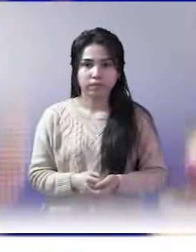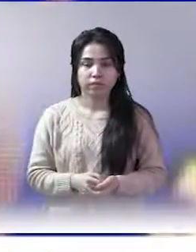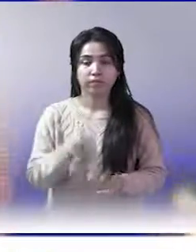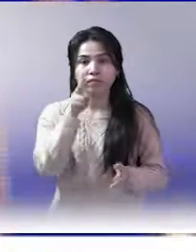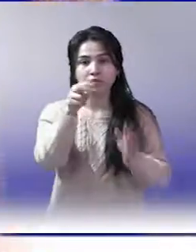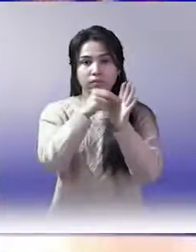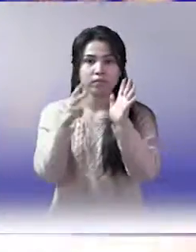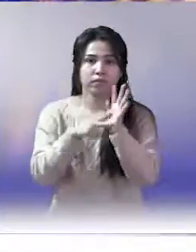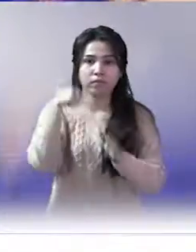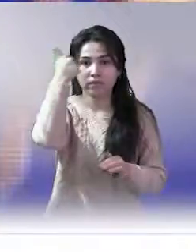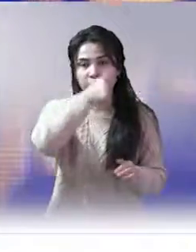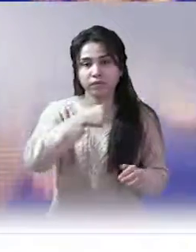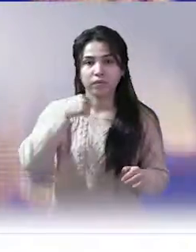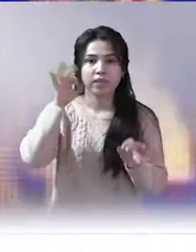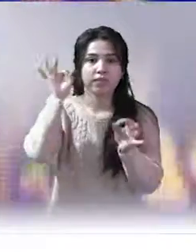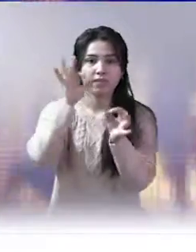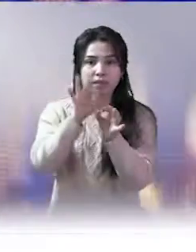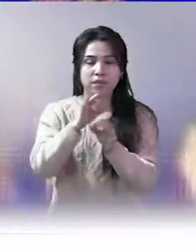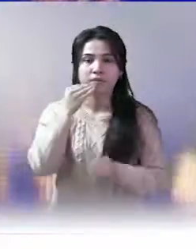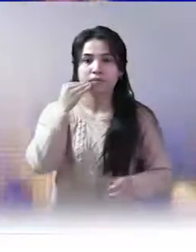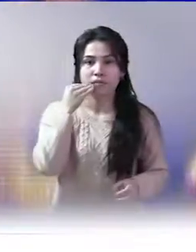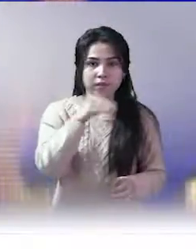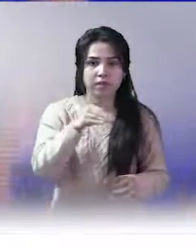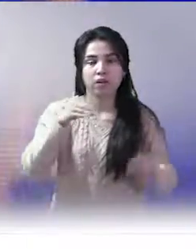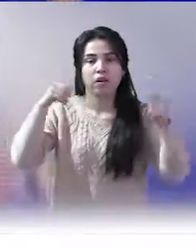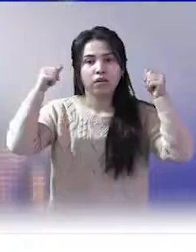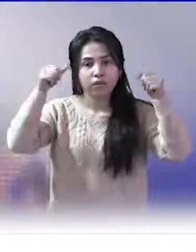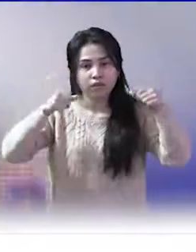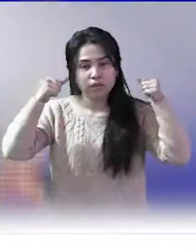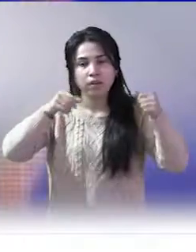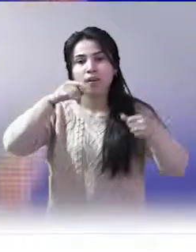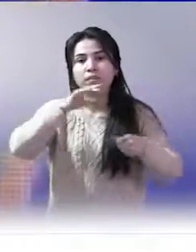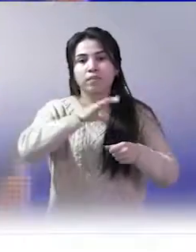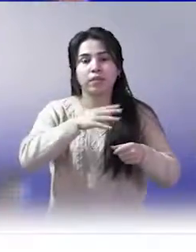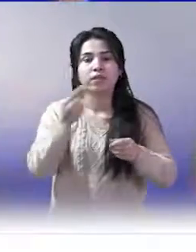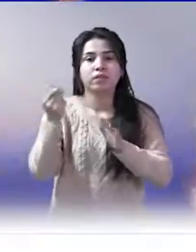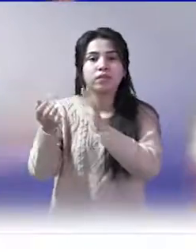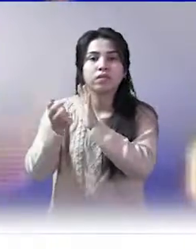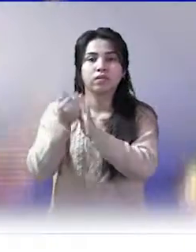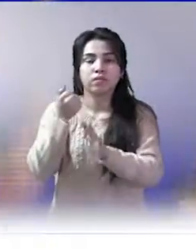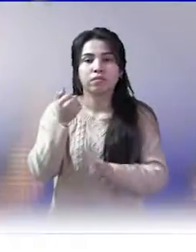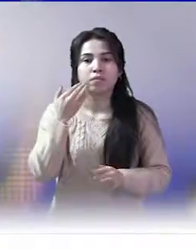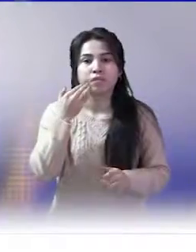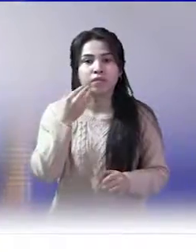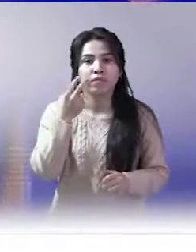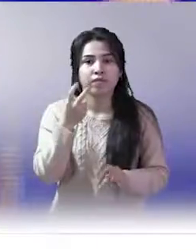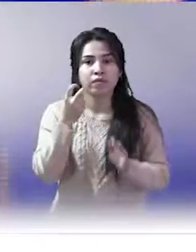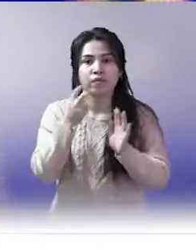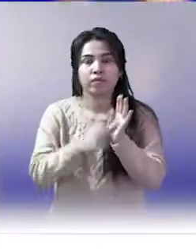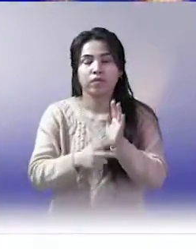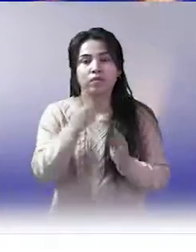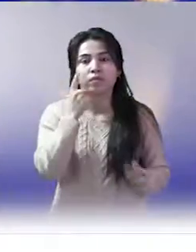В 2018 году в целях развития качества овцеводства крестьянским хозяйствам были выделены субсидии в размере